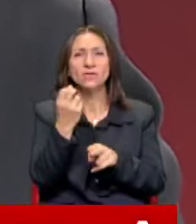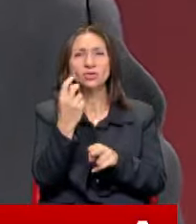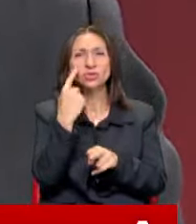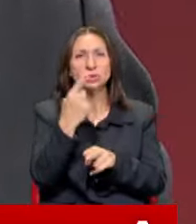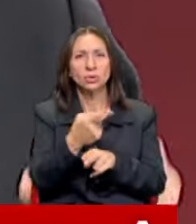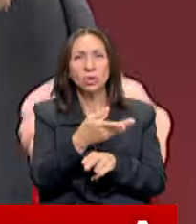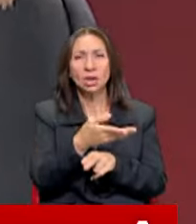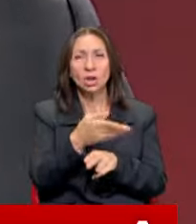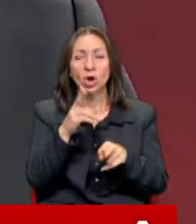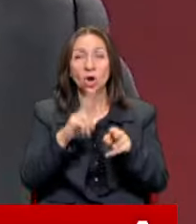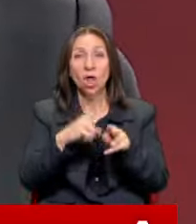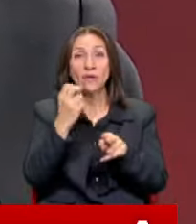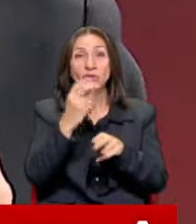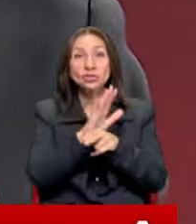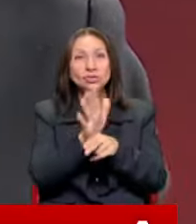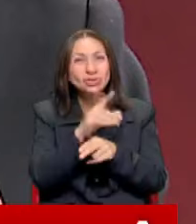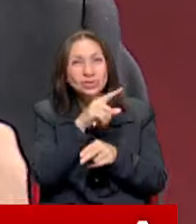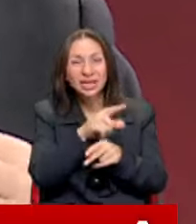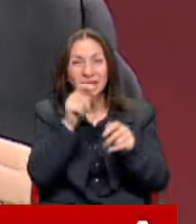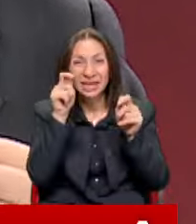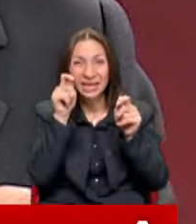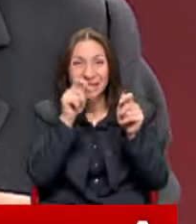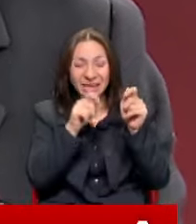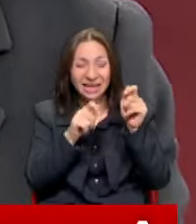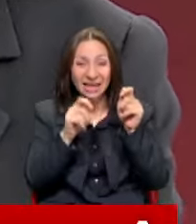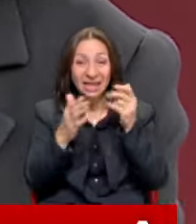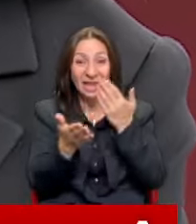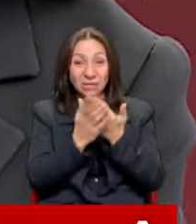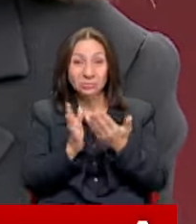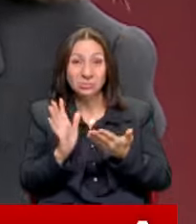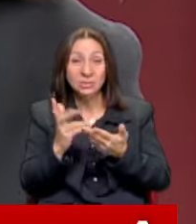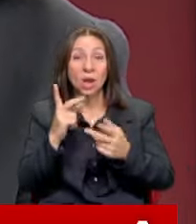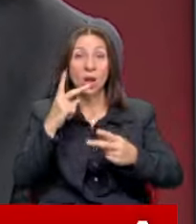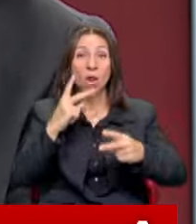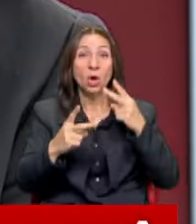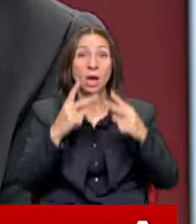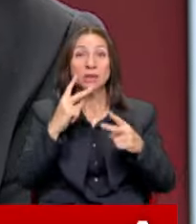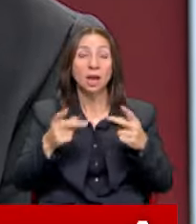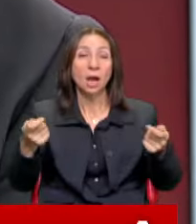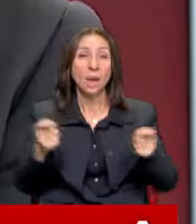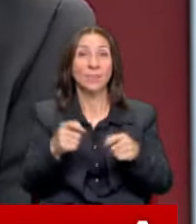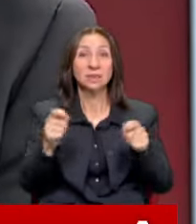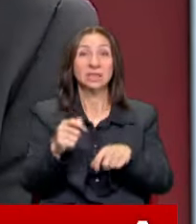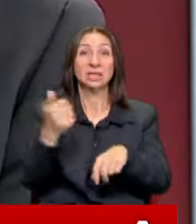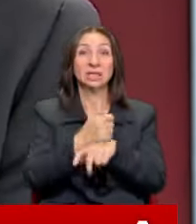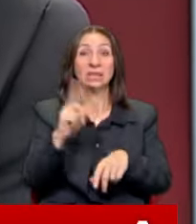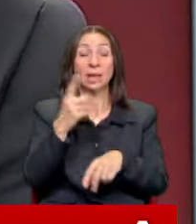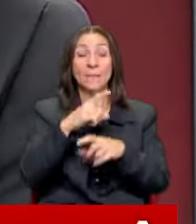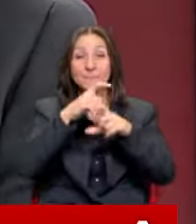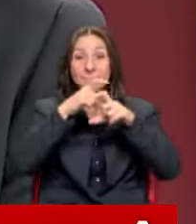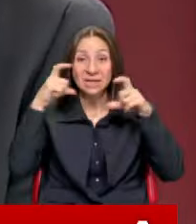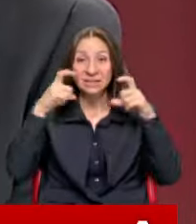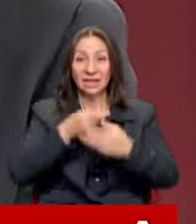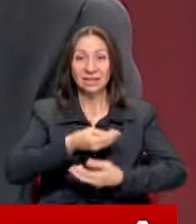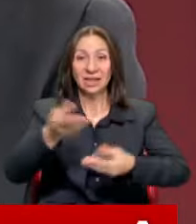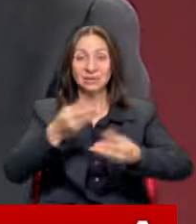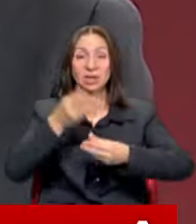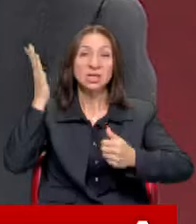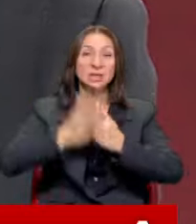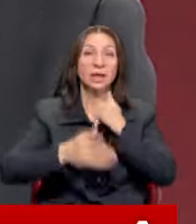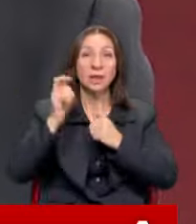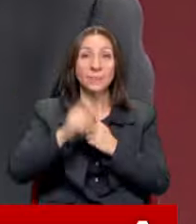gördük ya pandemi döneminde kurulan e yardımların lokantalara el koydu bu iktidar maske dağıtmasına engel oldu